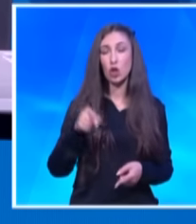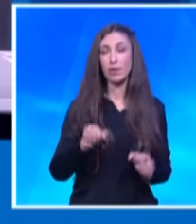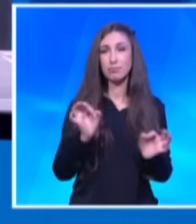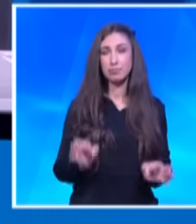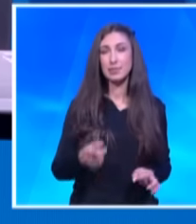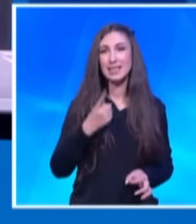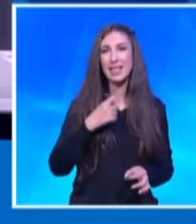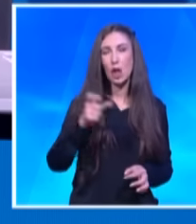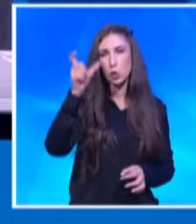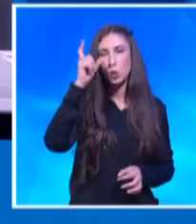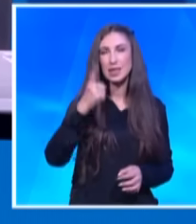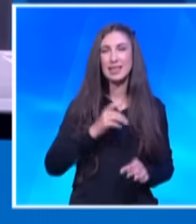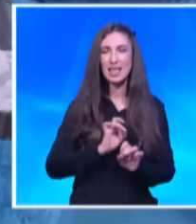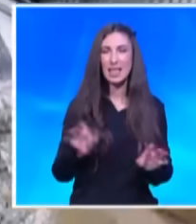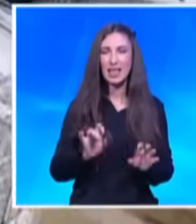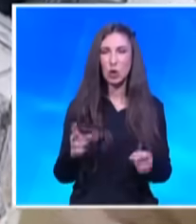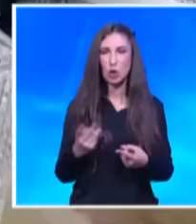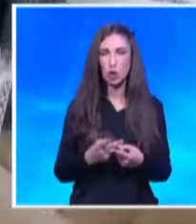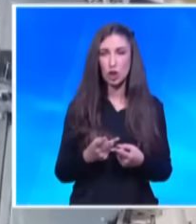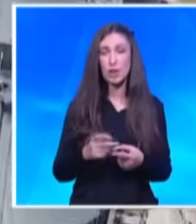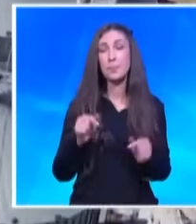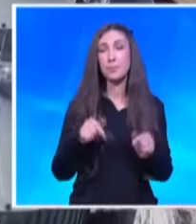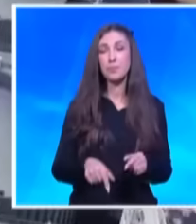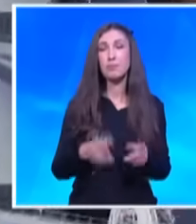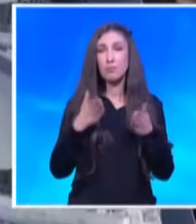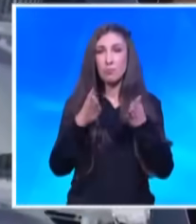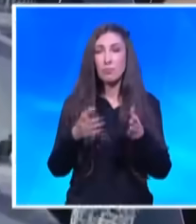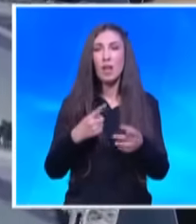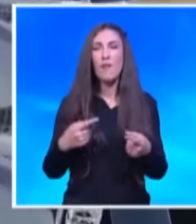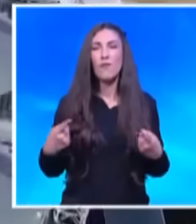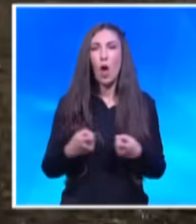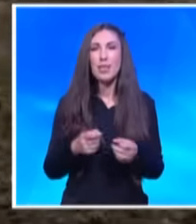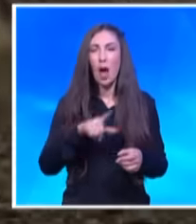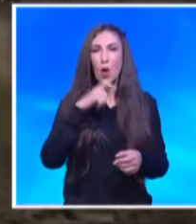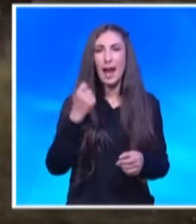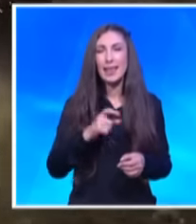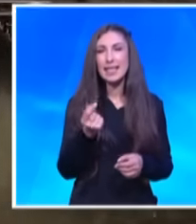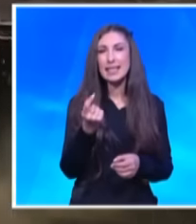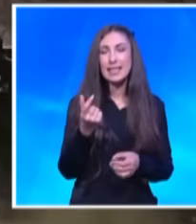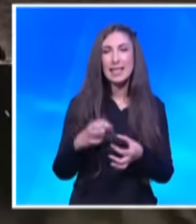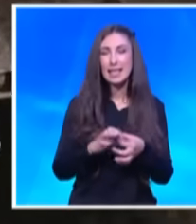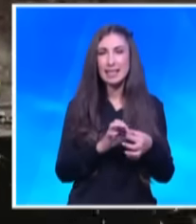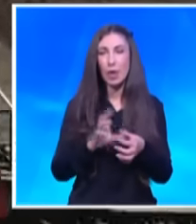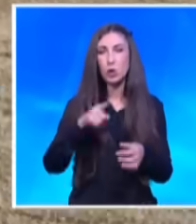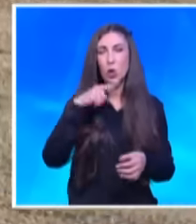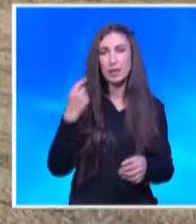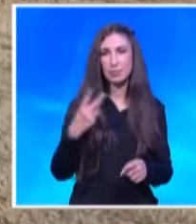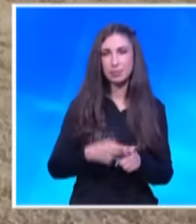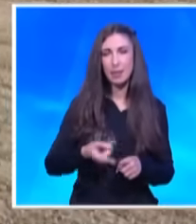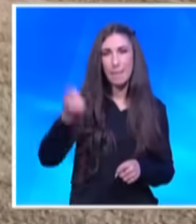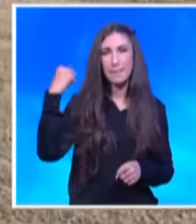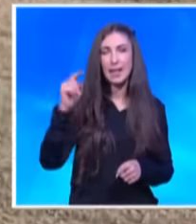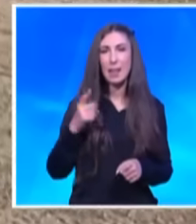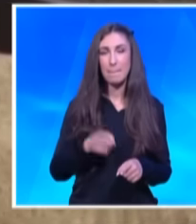турски източници пред Reuters. Във фокуса ще бъде войната в Украина и зърнената сделка, която Русия прекрати миналия